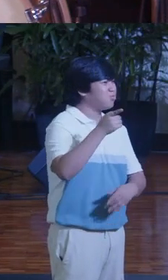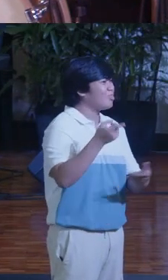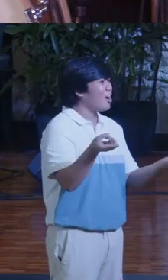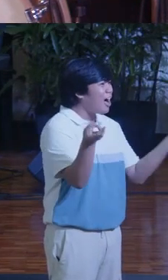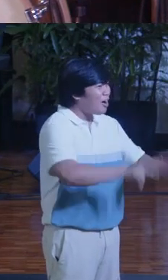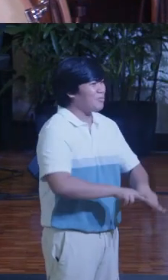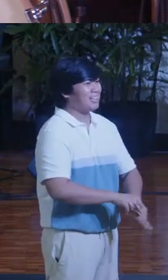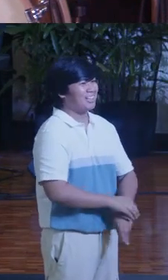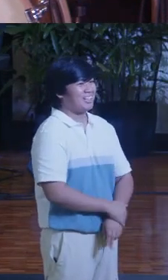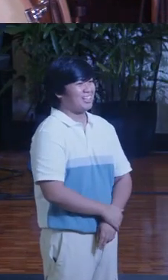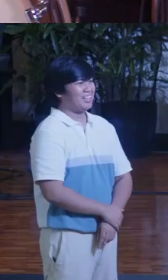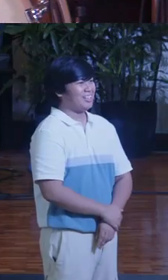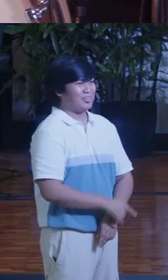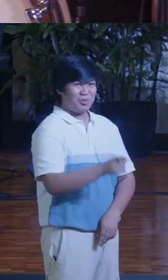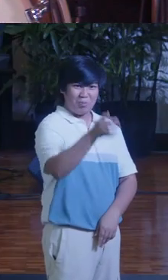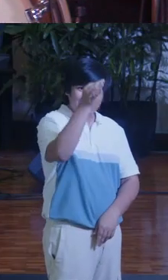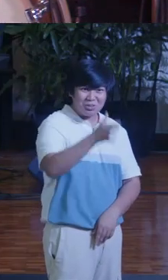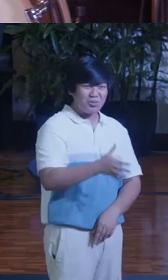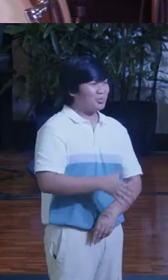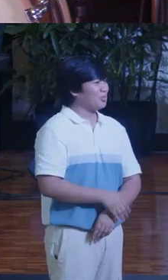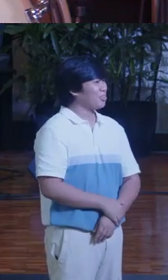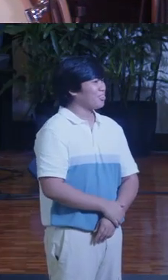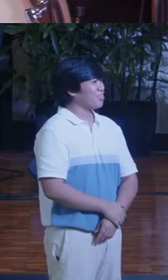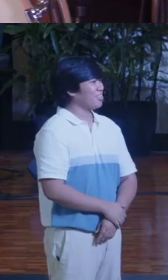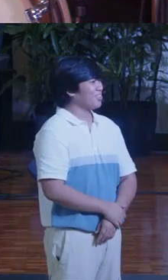Imposibleng maging pastor si BJ.